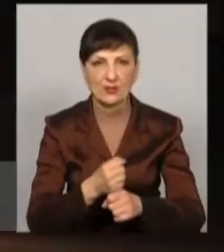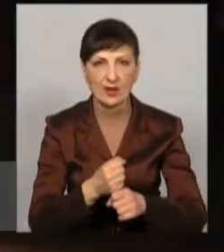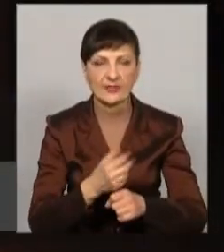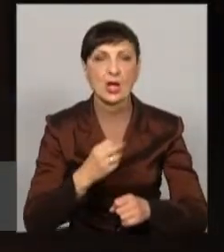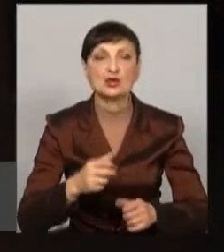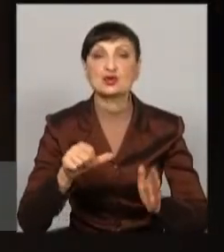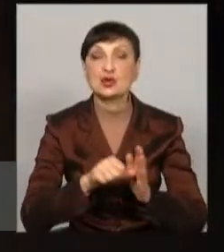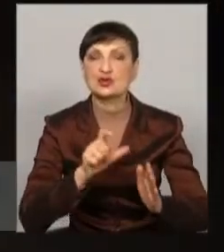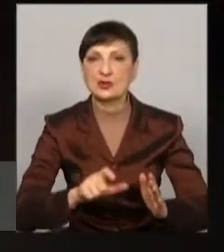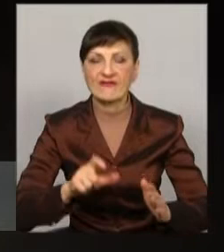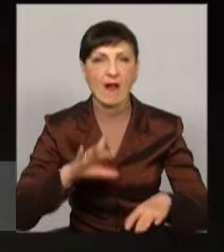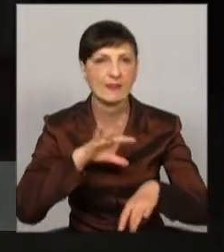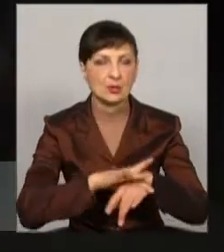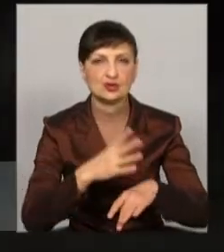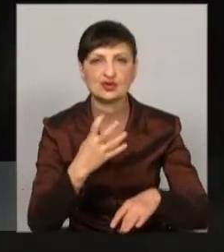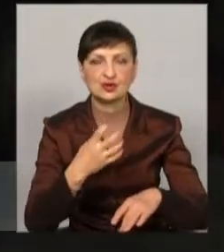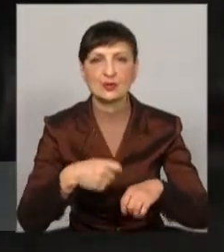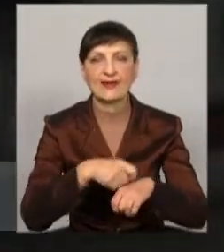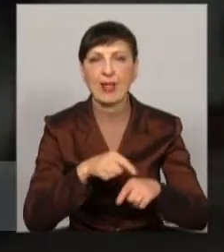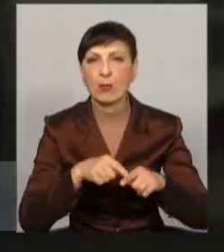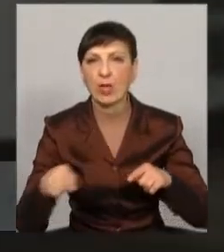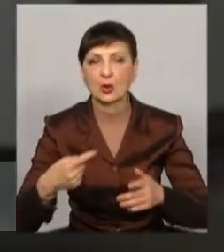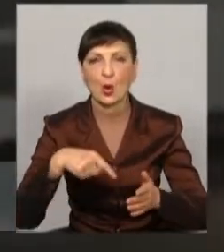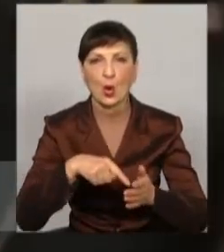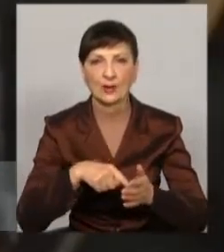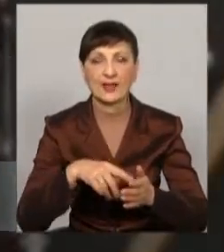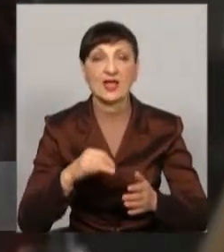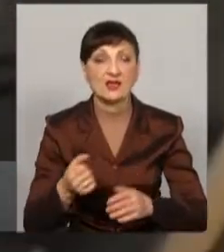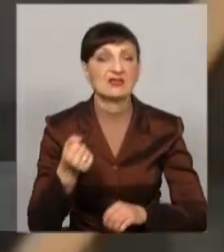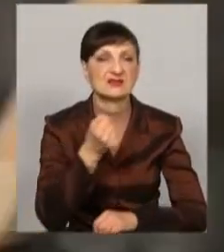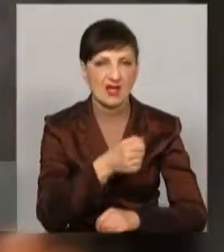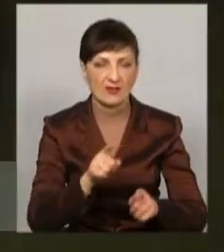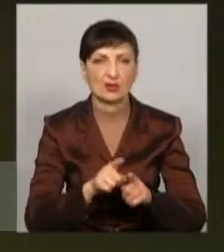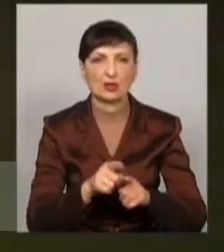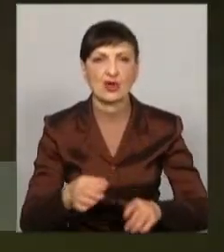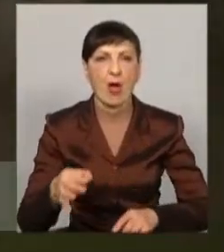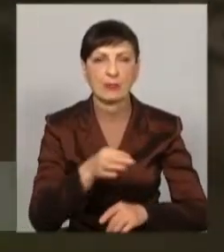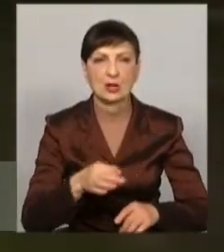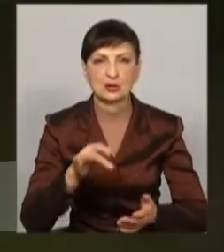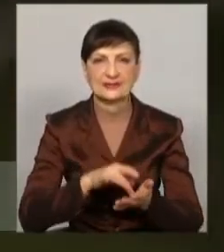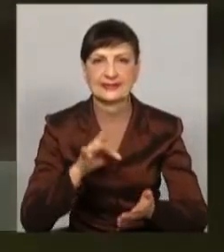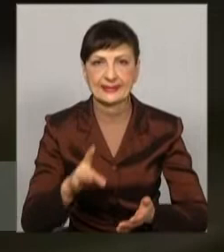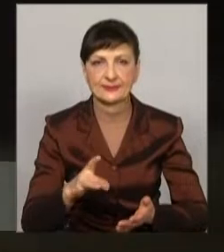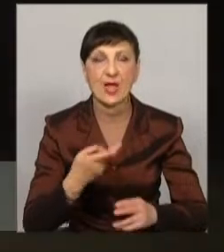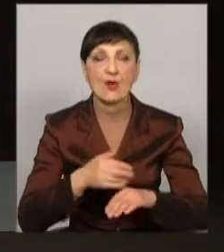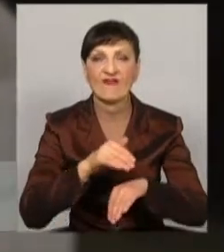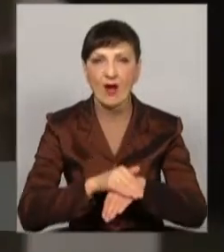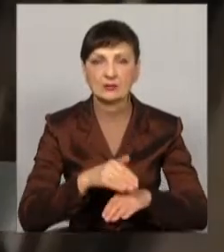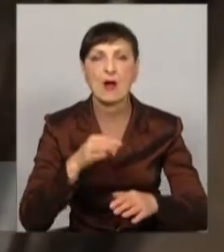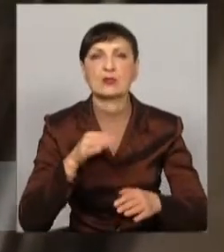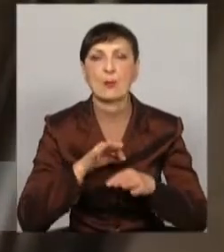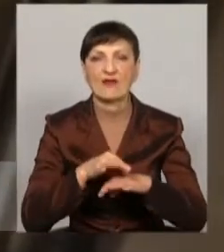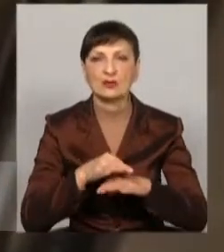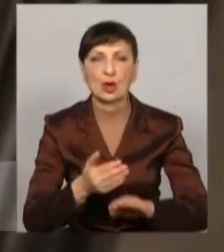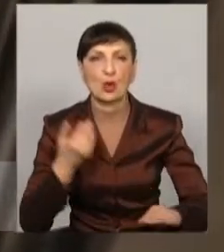Еще 6 обнаружили в 400 километрах от города и доставили конвоем в областной центр. По данному факту проводится